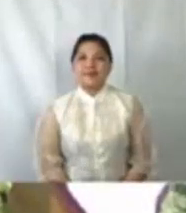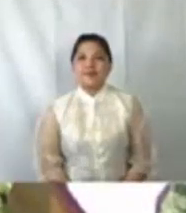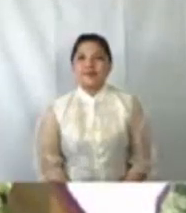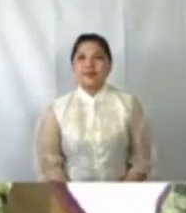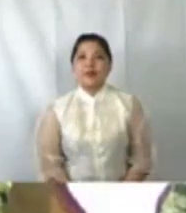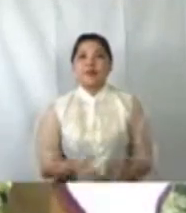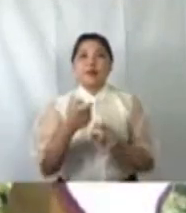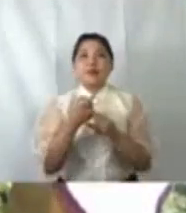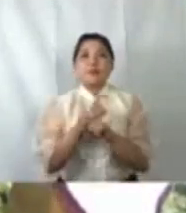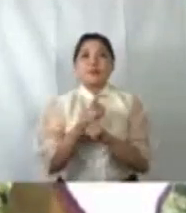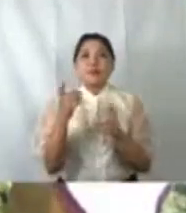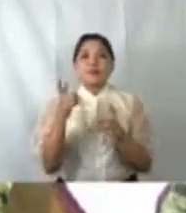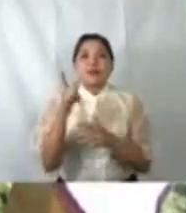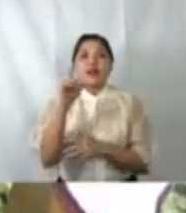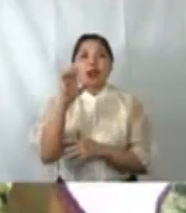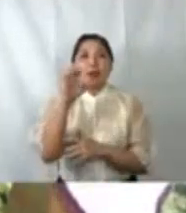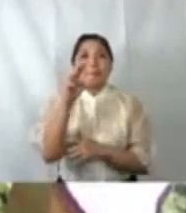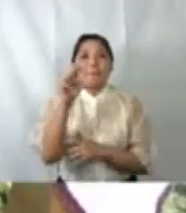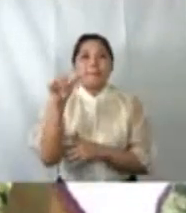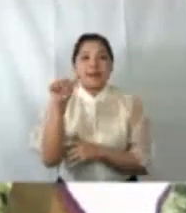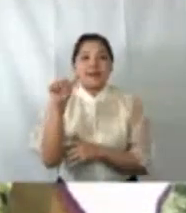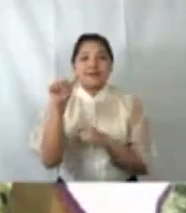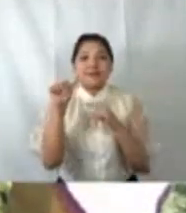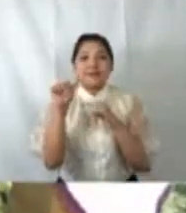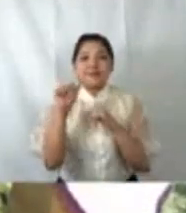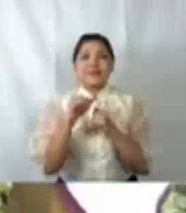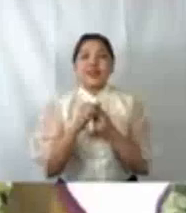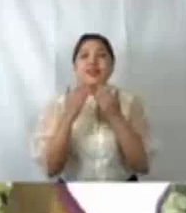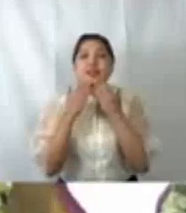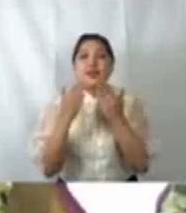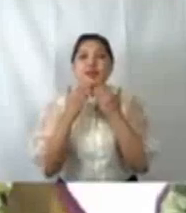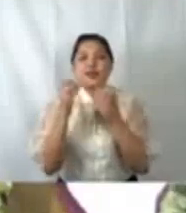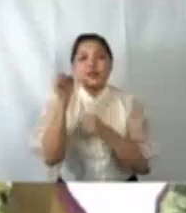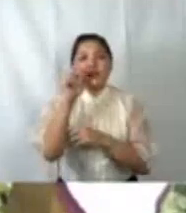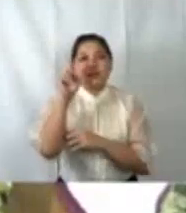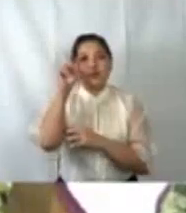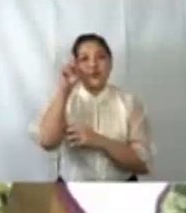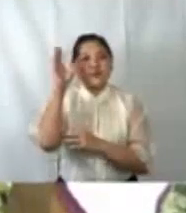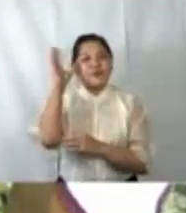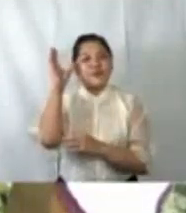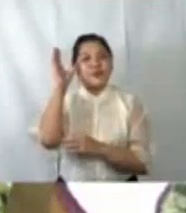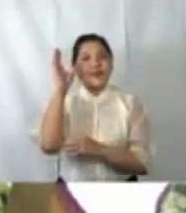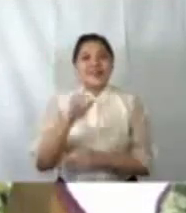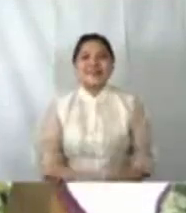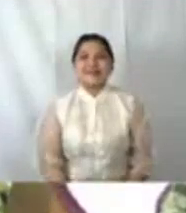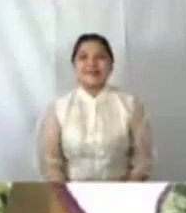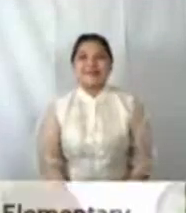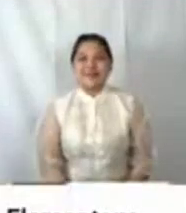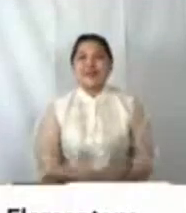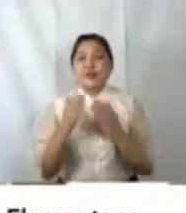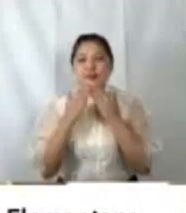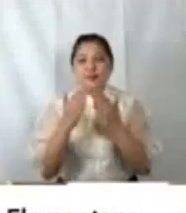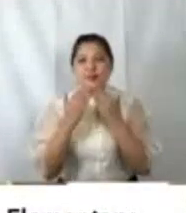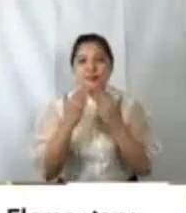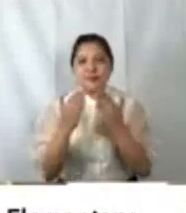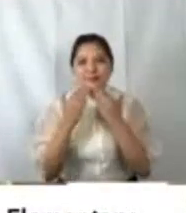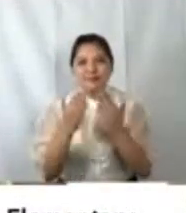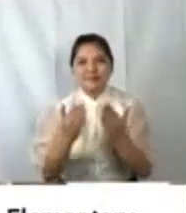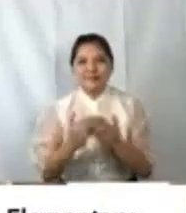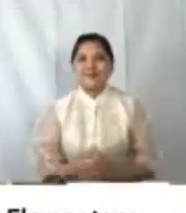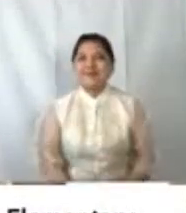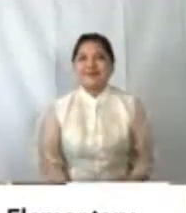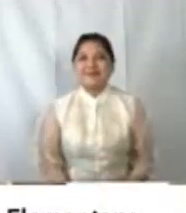At mula naman po kay Miss Emma Trovella, thank you, Sir Chua. Yan, maraming salamat po.